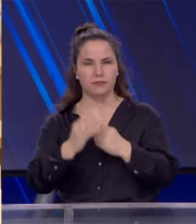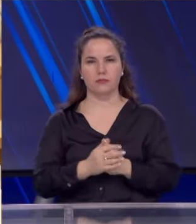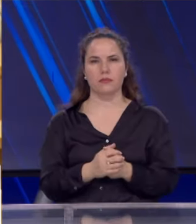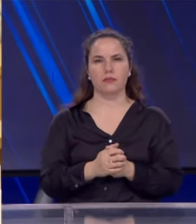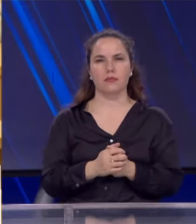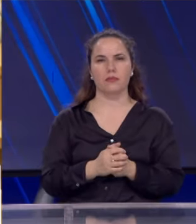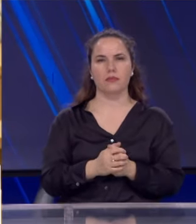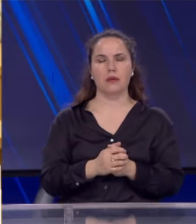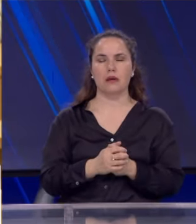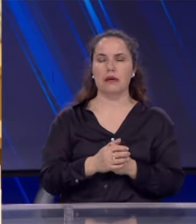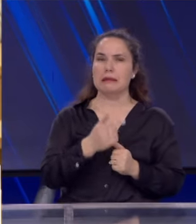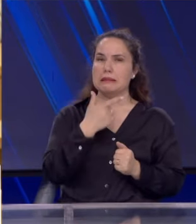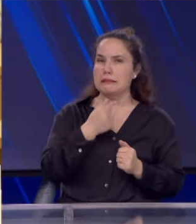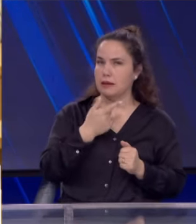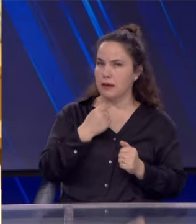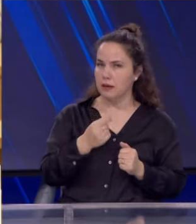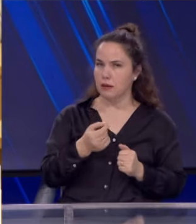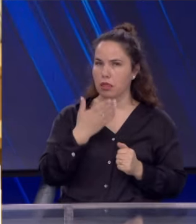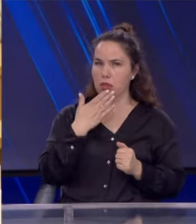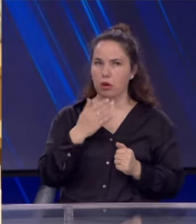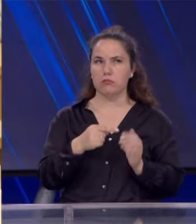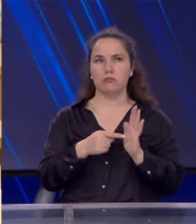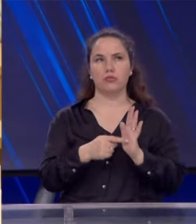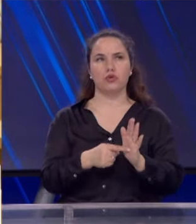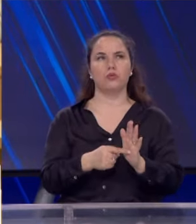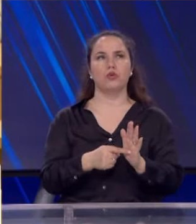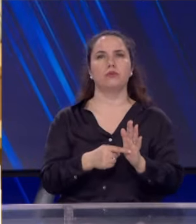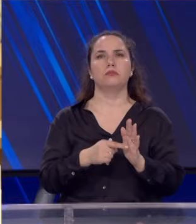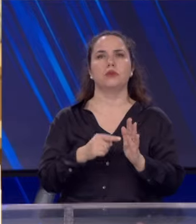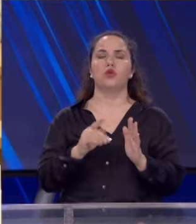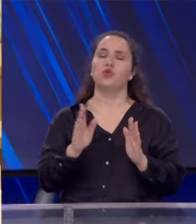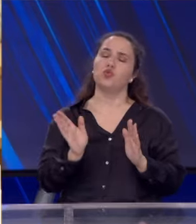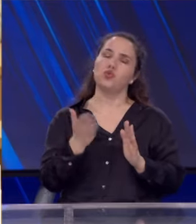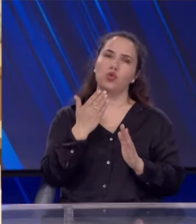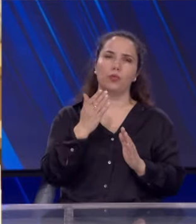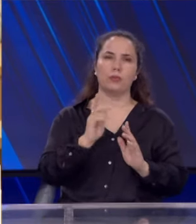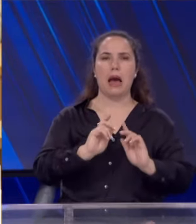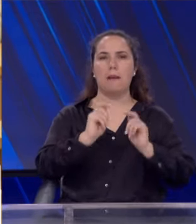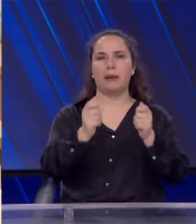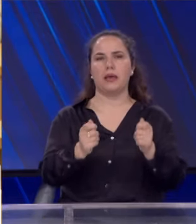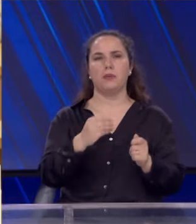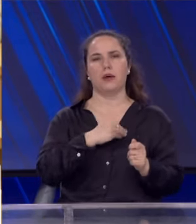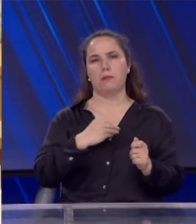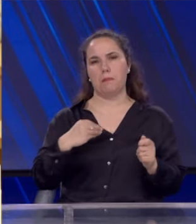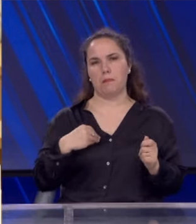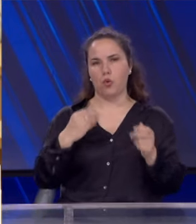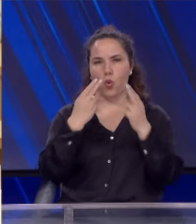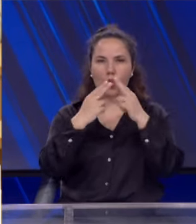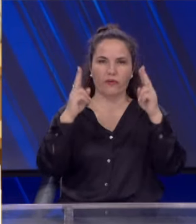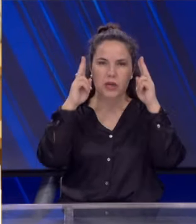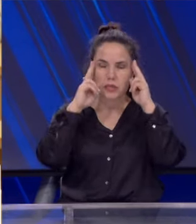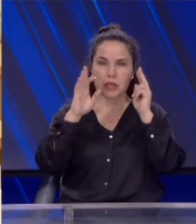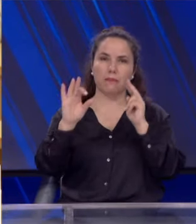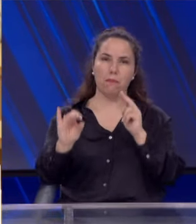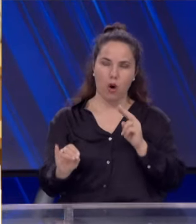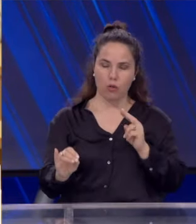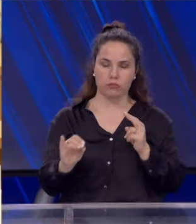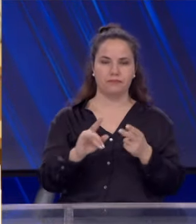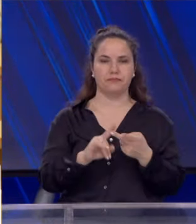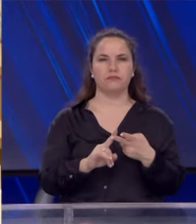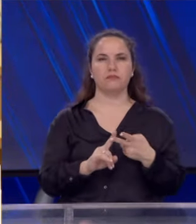përgjithsisht nxënësit me mbështetje shumë të lartë tek mjekësia. Dhe ata të cilët nuk arrin për shkak të kuotave të zgjedhin